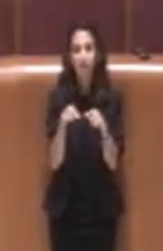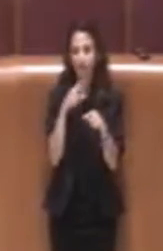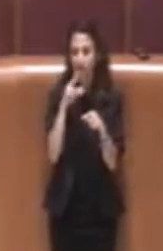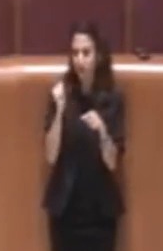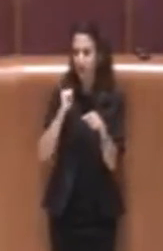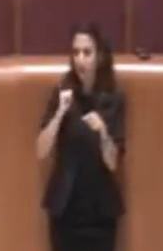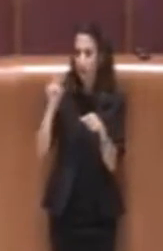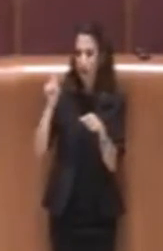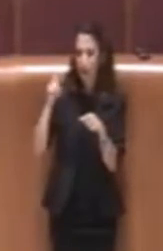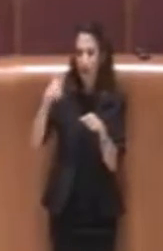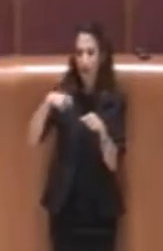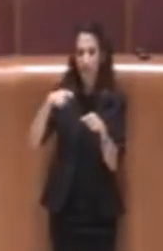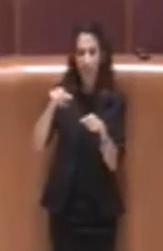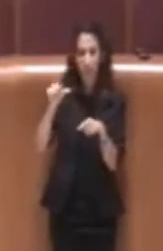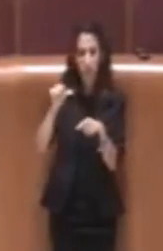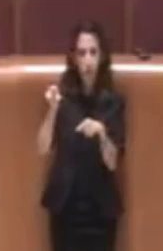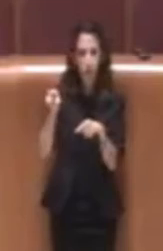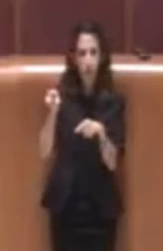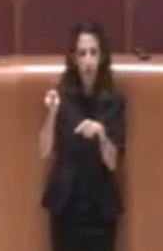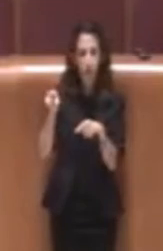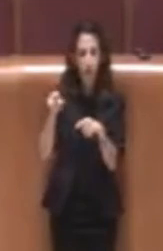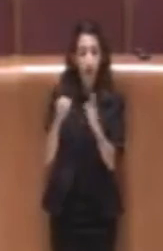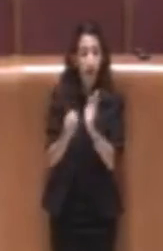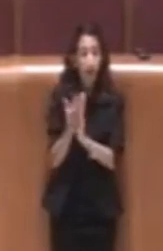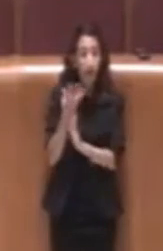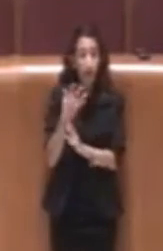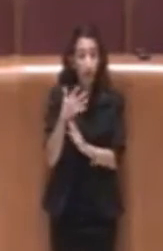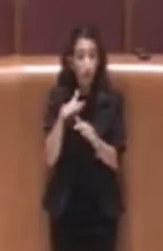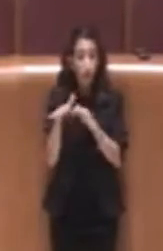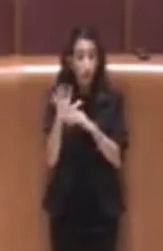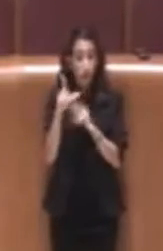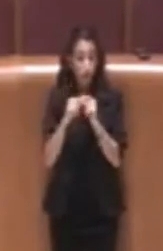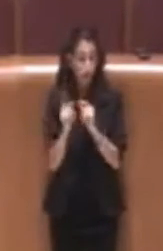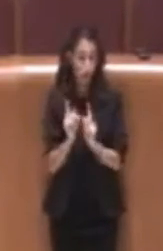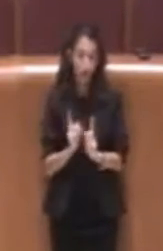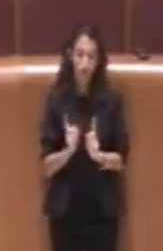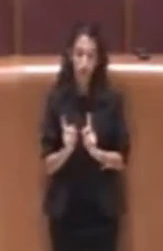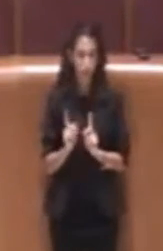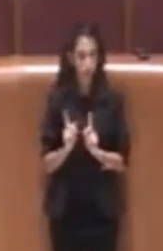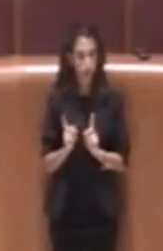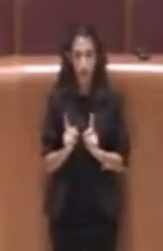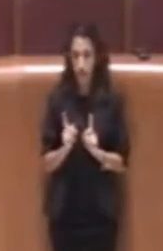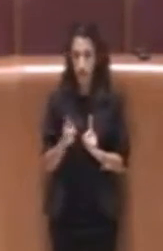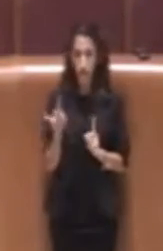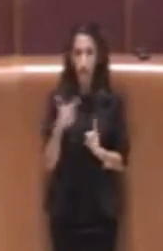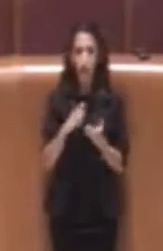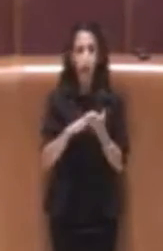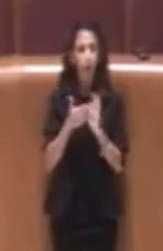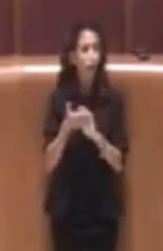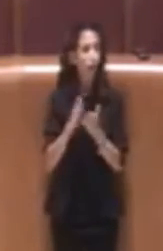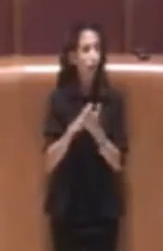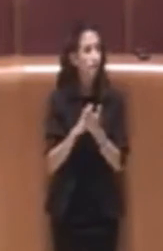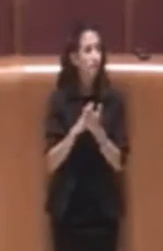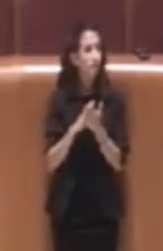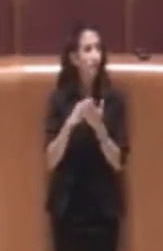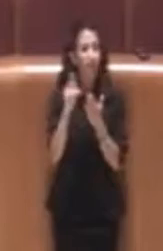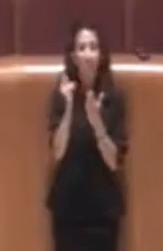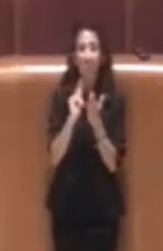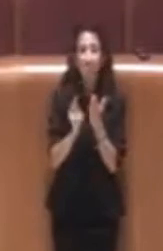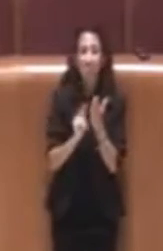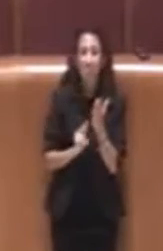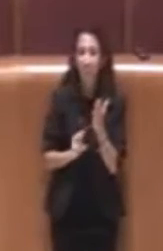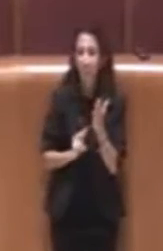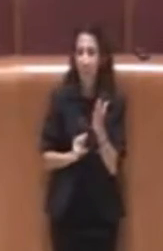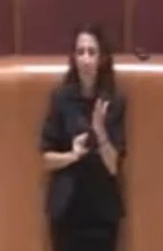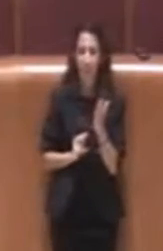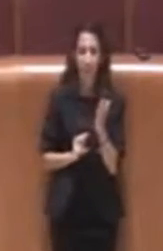presidente Sturni, non ha creato il Movimento 5 Stelle, perché una convenzione scritta che purtroppo